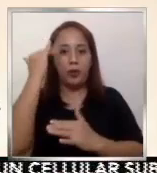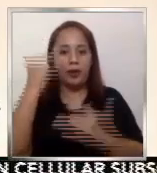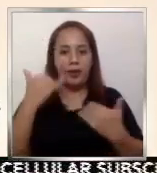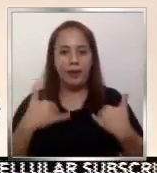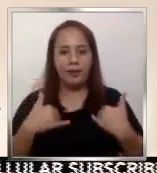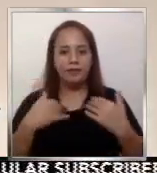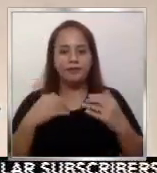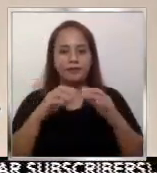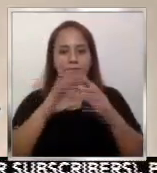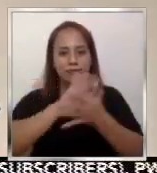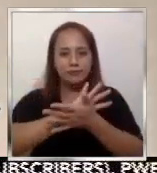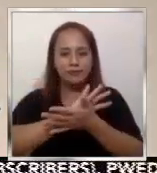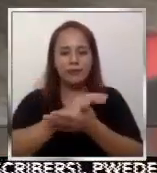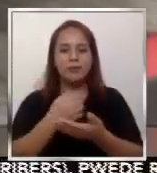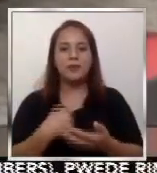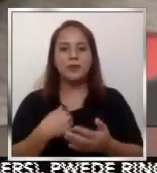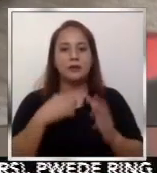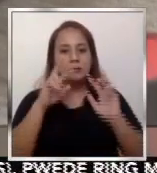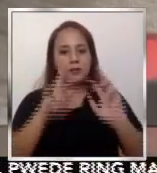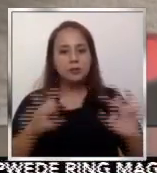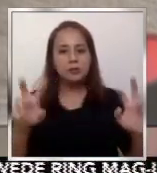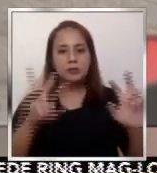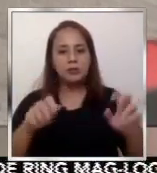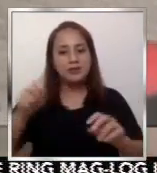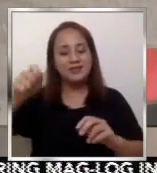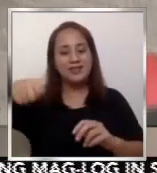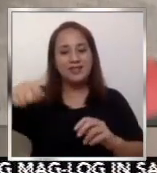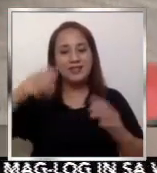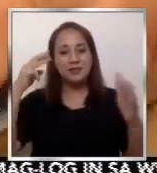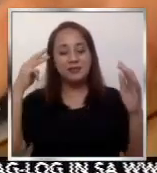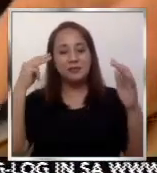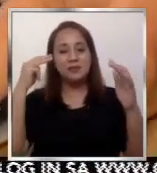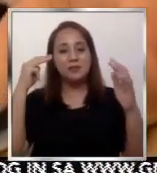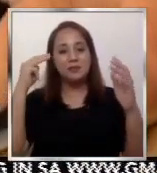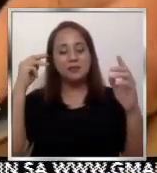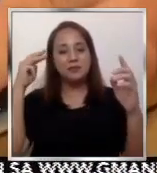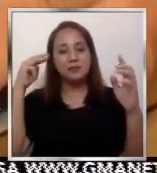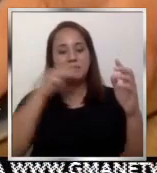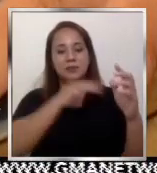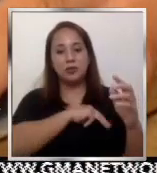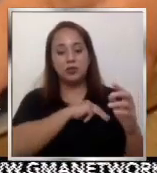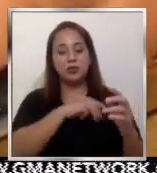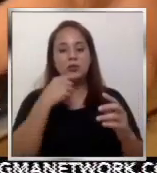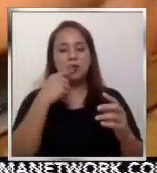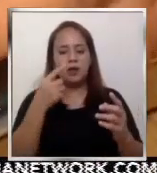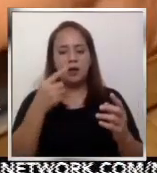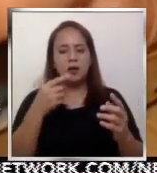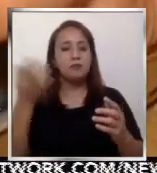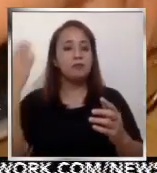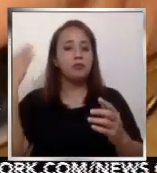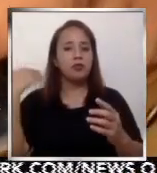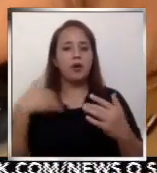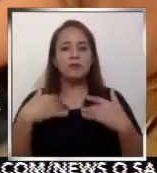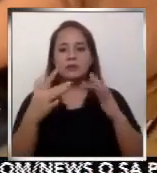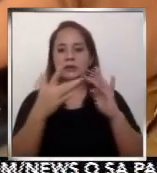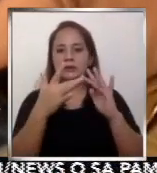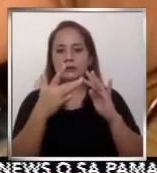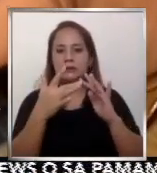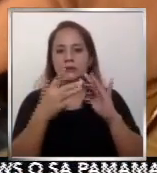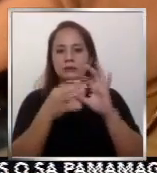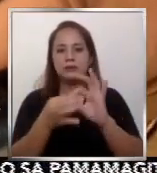ng International Justice Mission, bago pa man ang pandemic ay mataas na ang internet-based exploitation sa mga batang